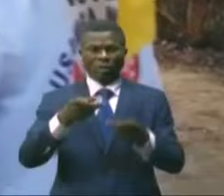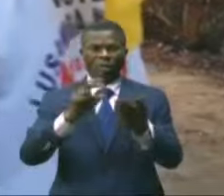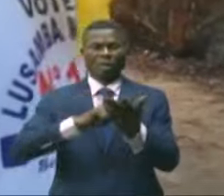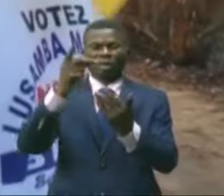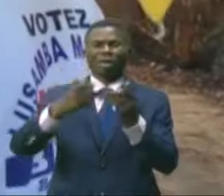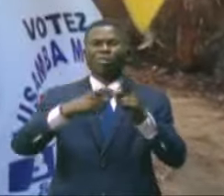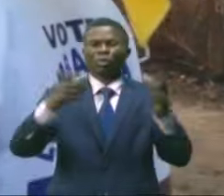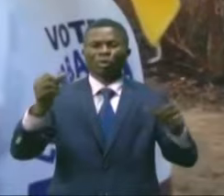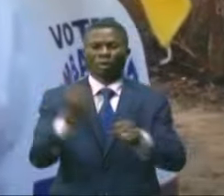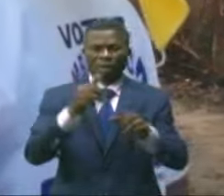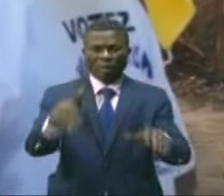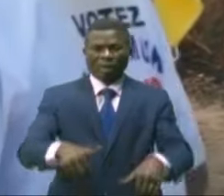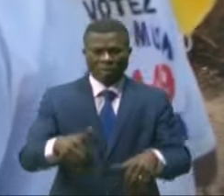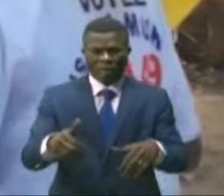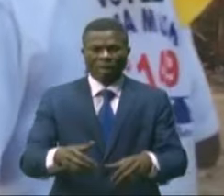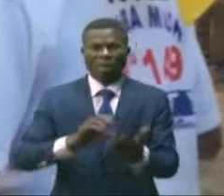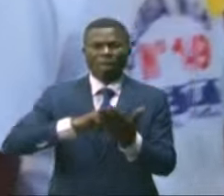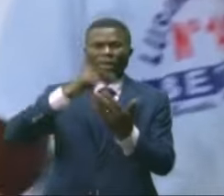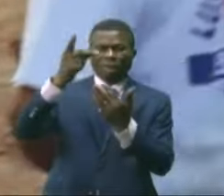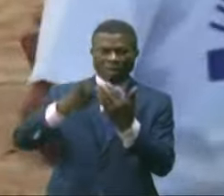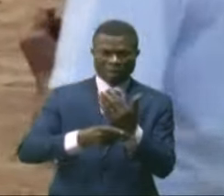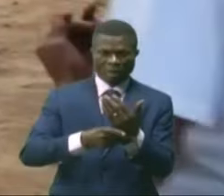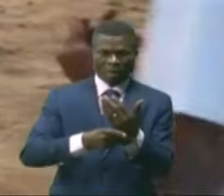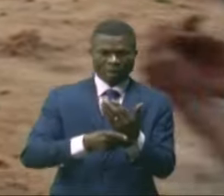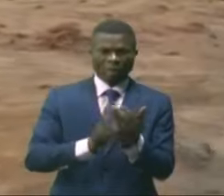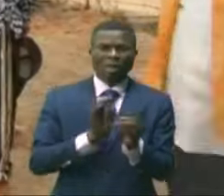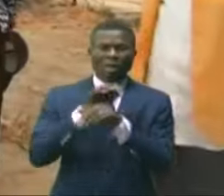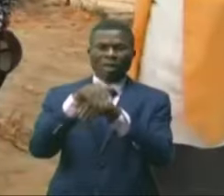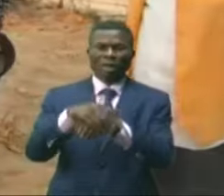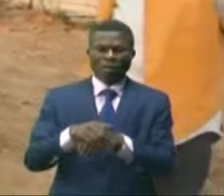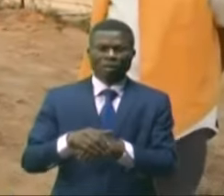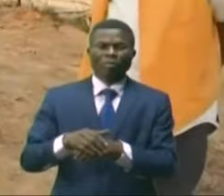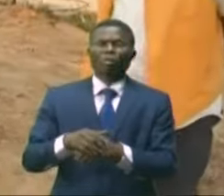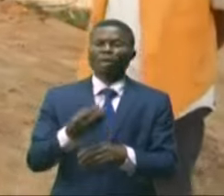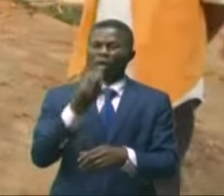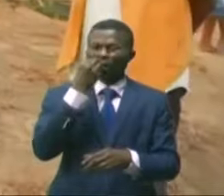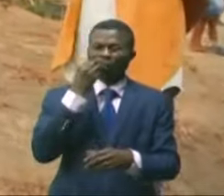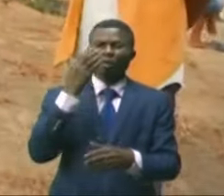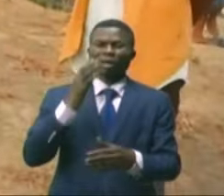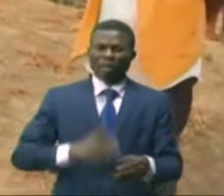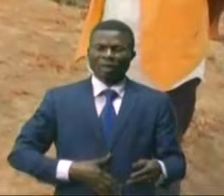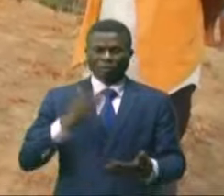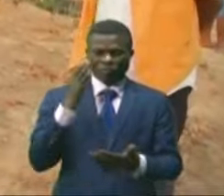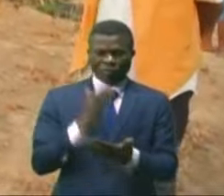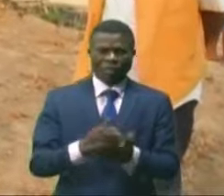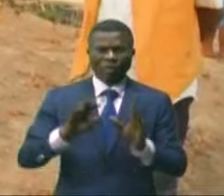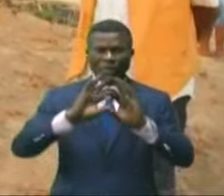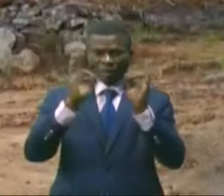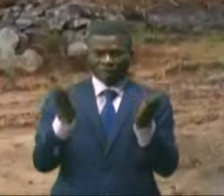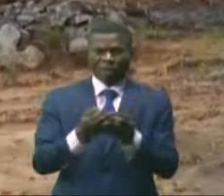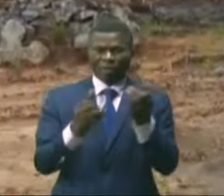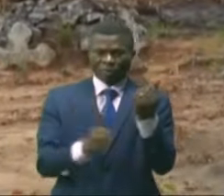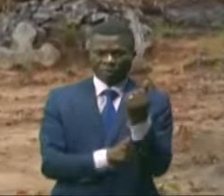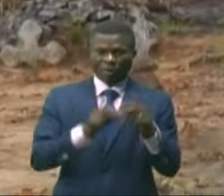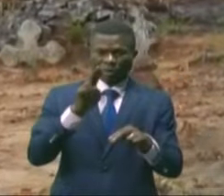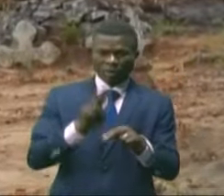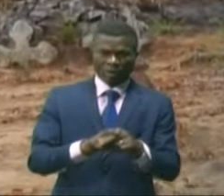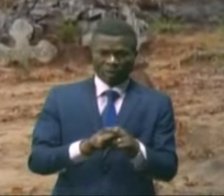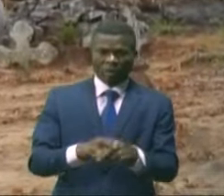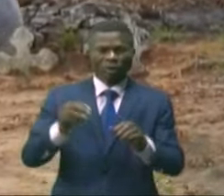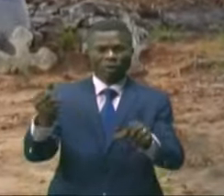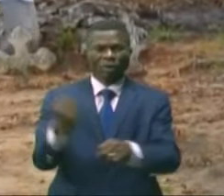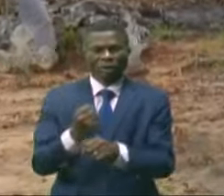agricole intégré. Projet qui vise à contribuer à assurer la sécurité alimentaire des familles vivant particulièrement de